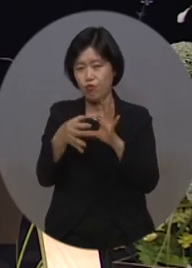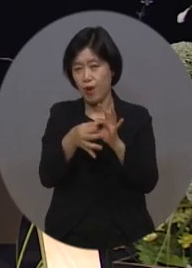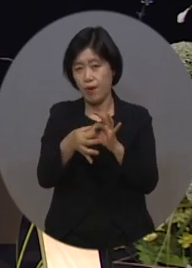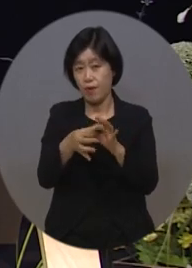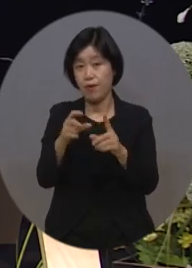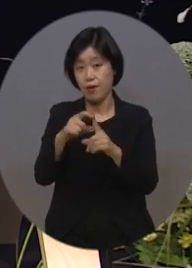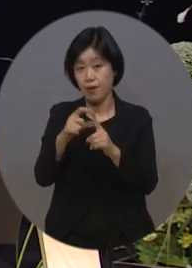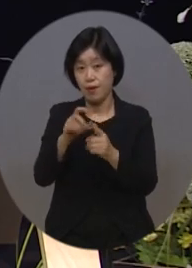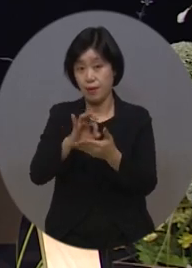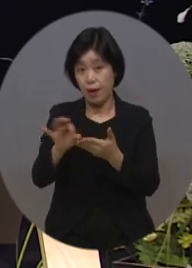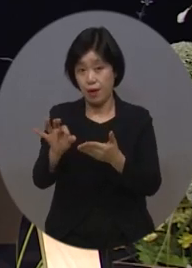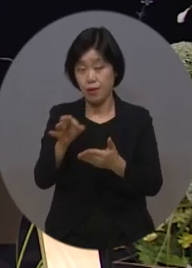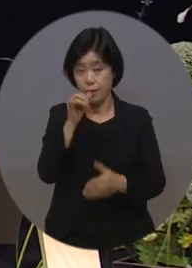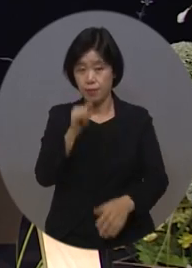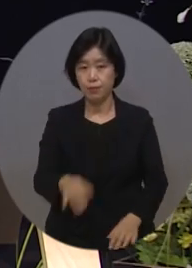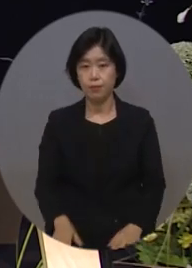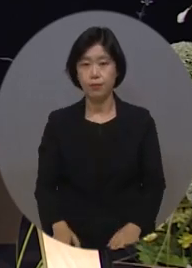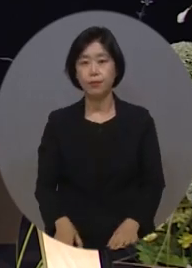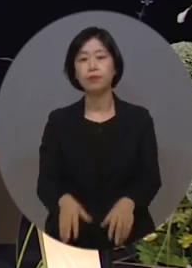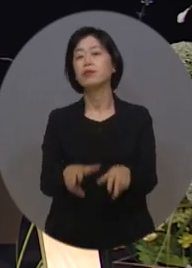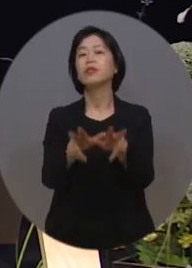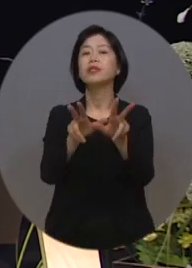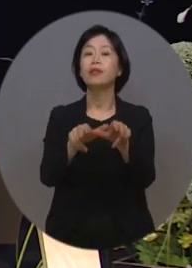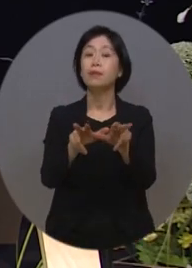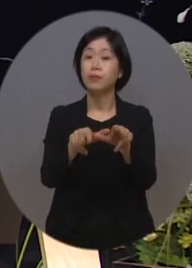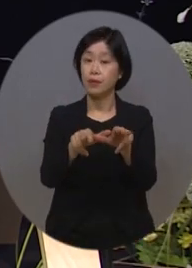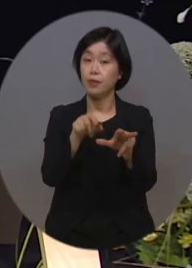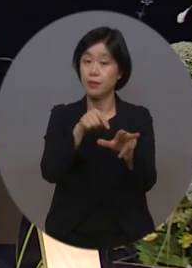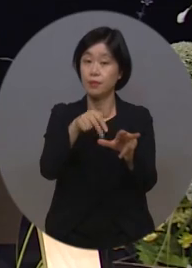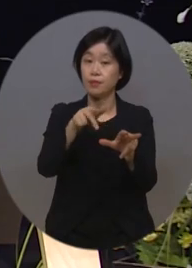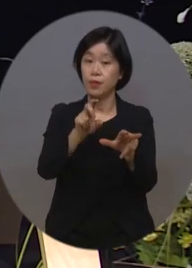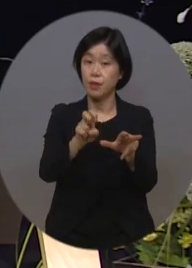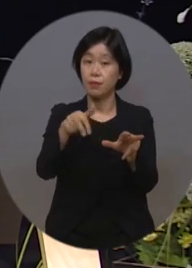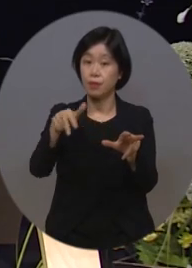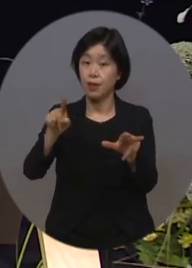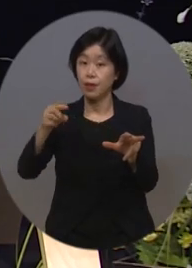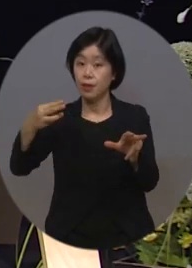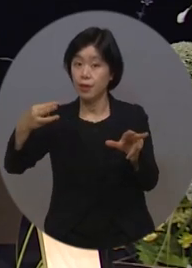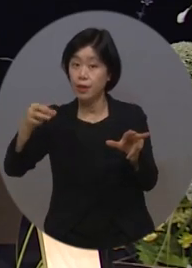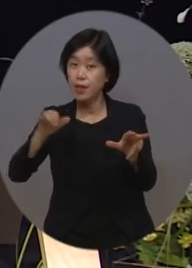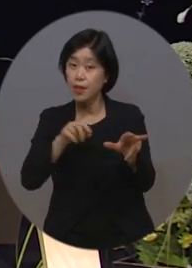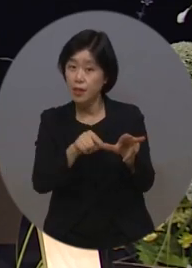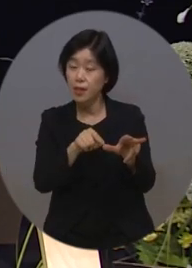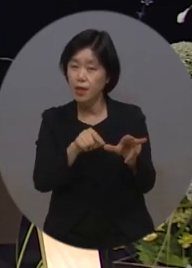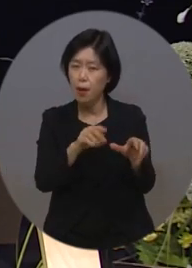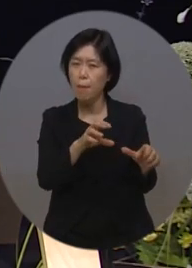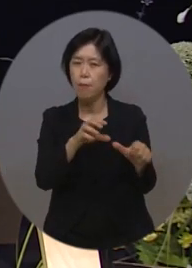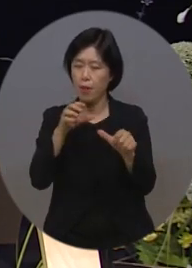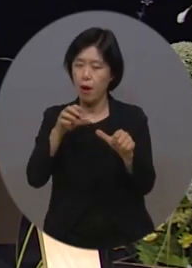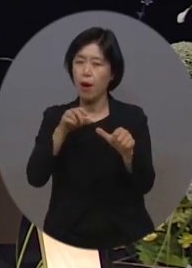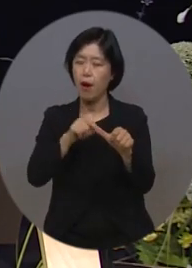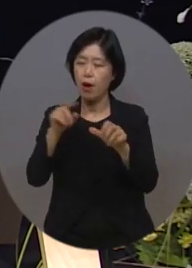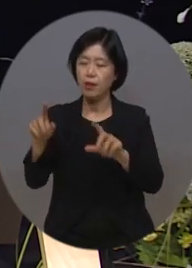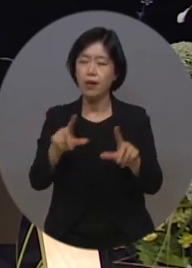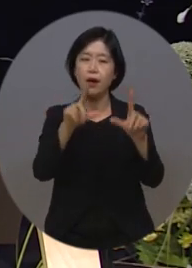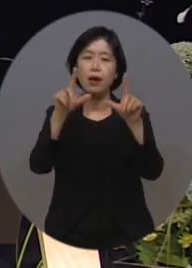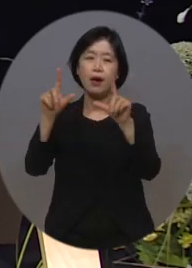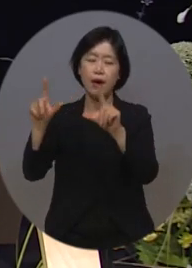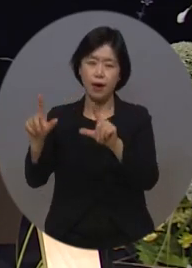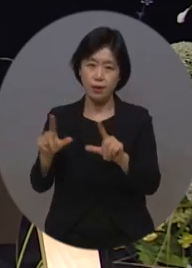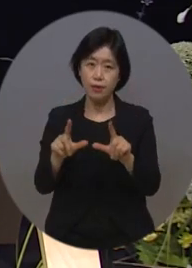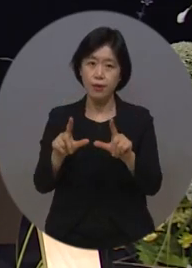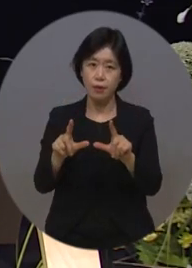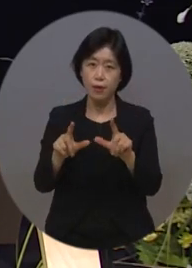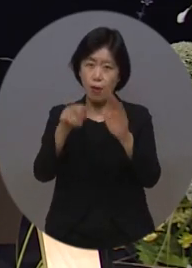말하자면 잠자리란 시어를 가지고 와서 잠자리의 생태적 특징으로 시를